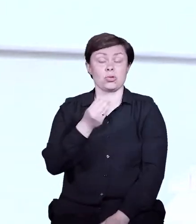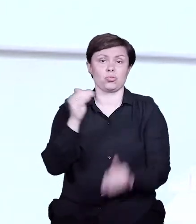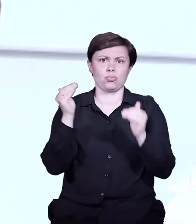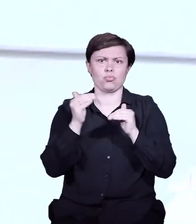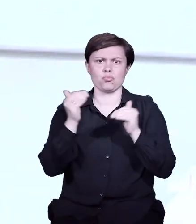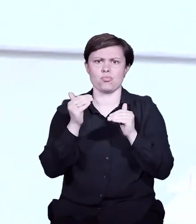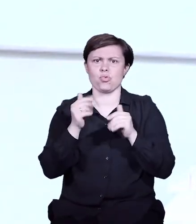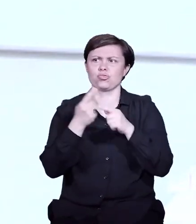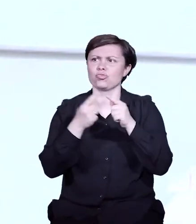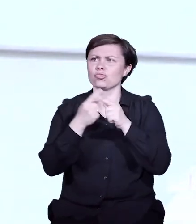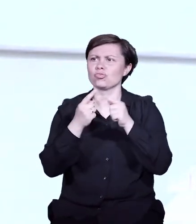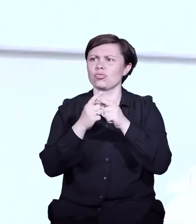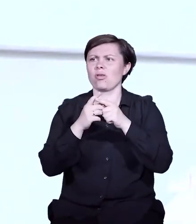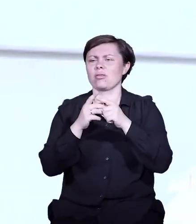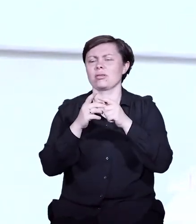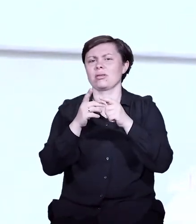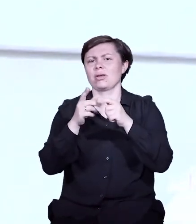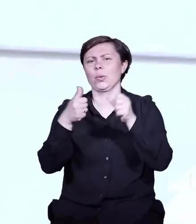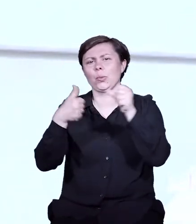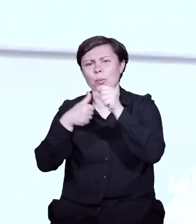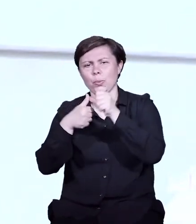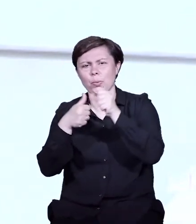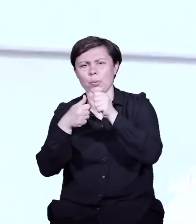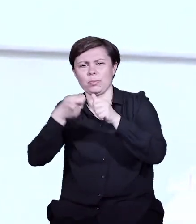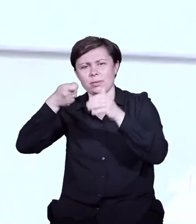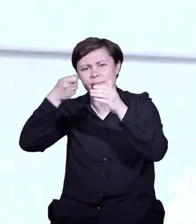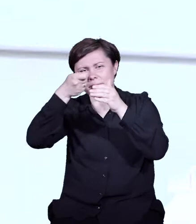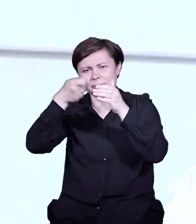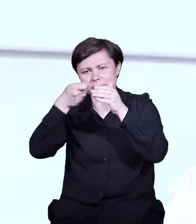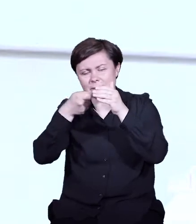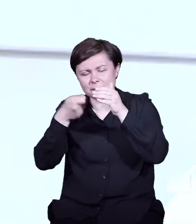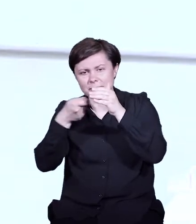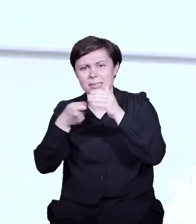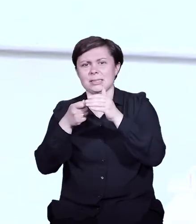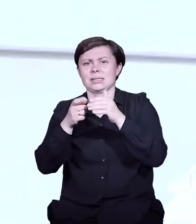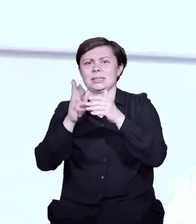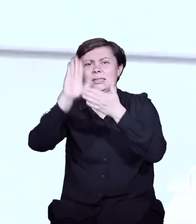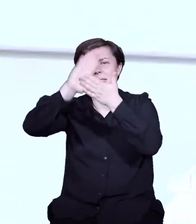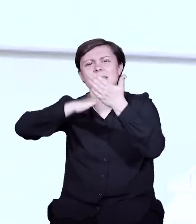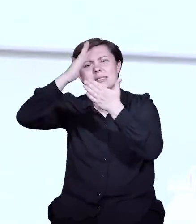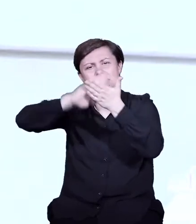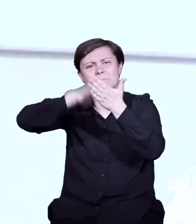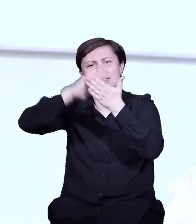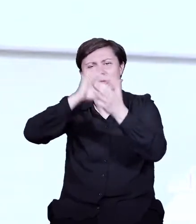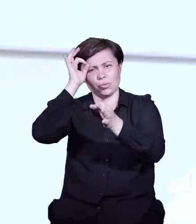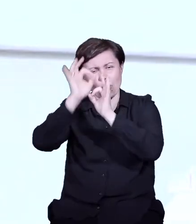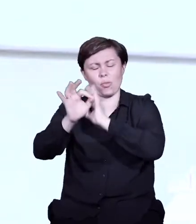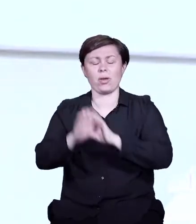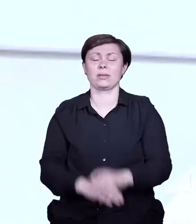jeszcze nagiąć taką gumową kształtkę i zatrzeć ten element